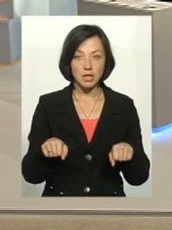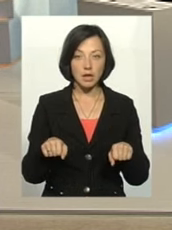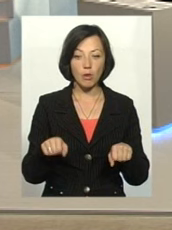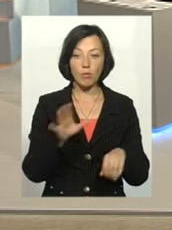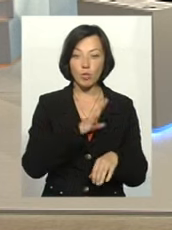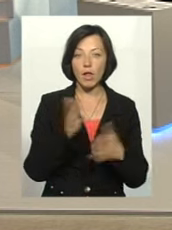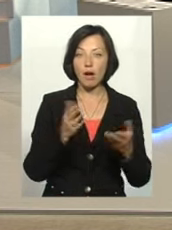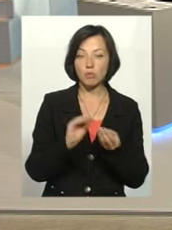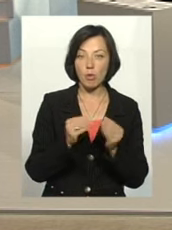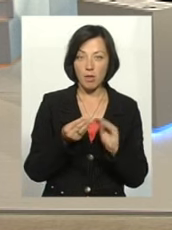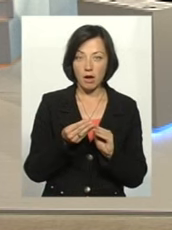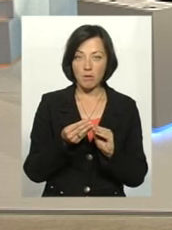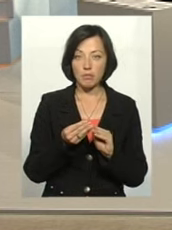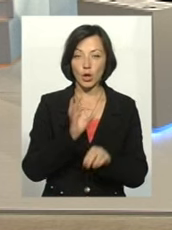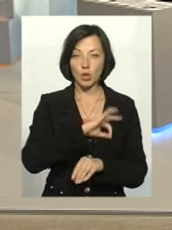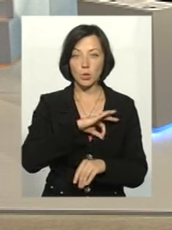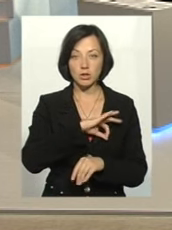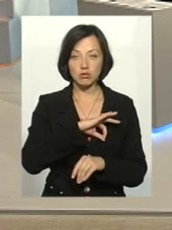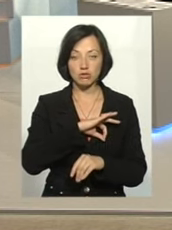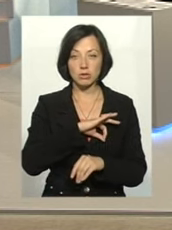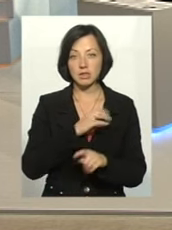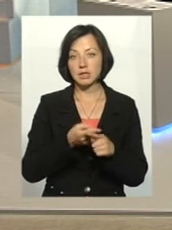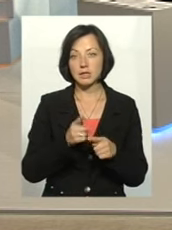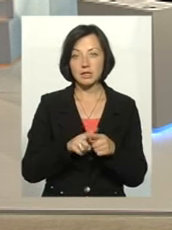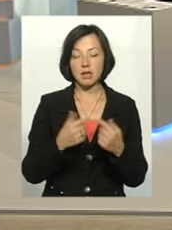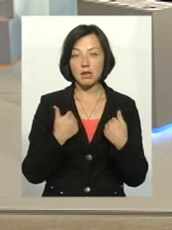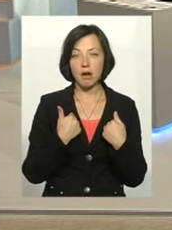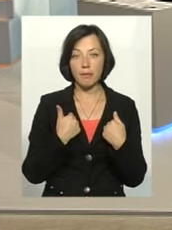були якісь проблеми юридичні. Ну це я